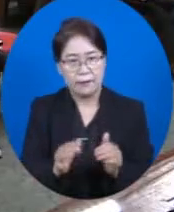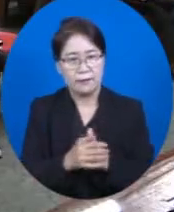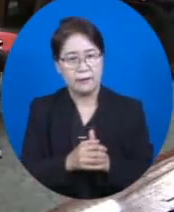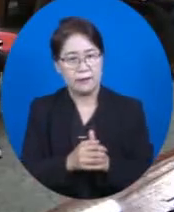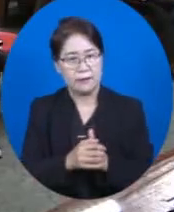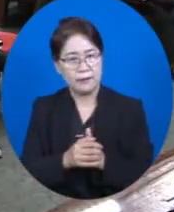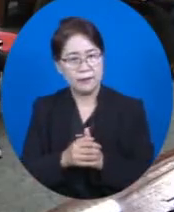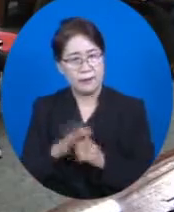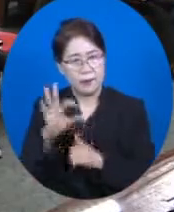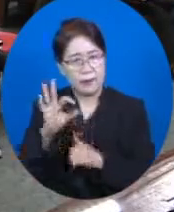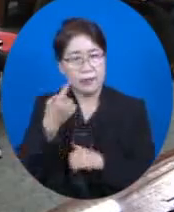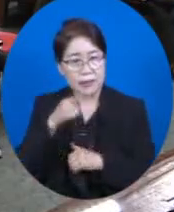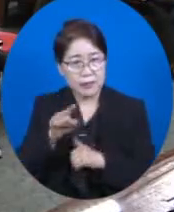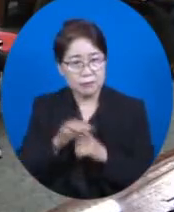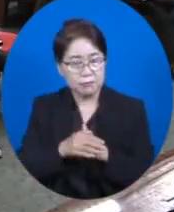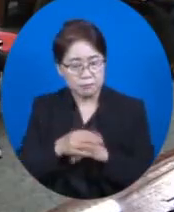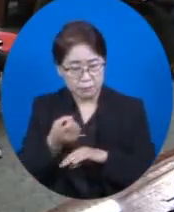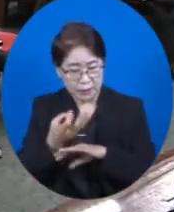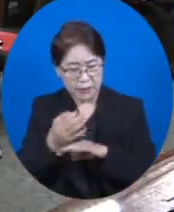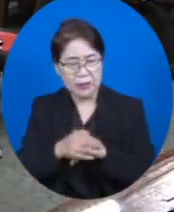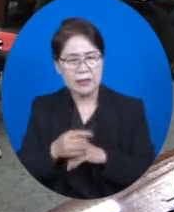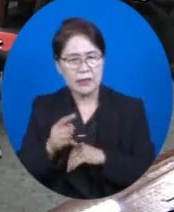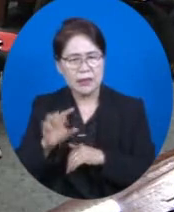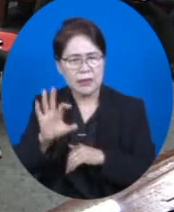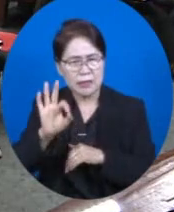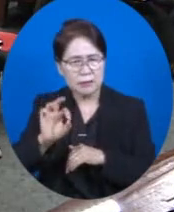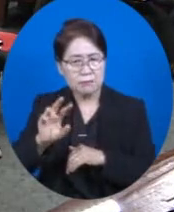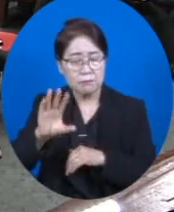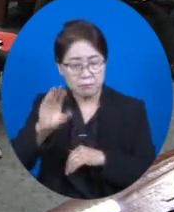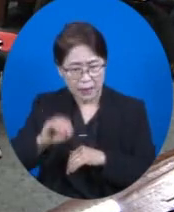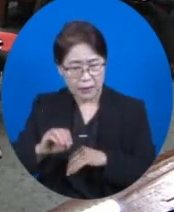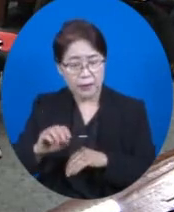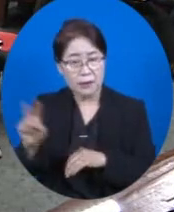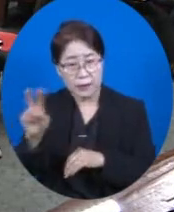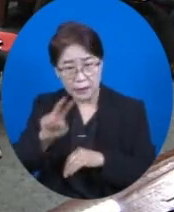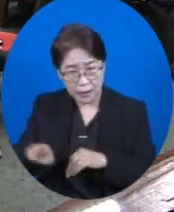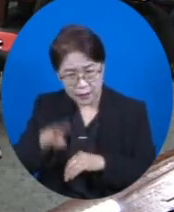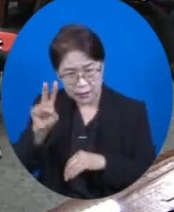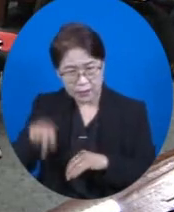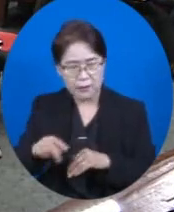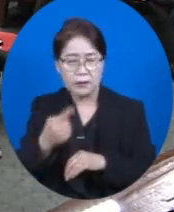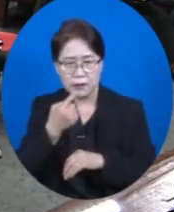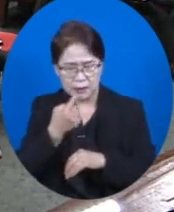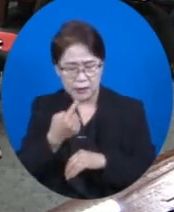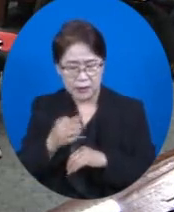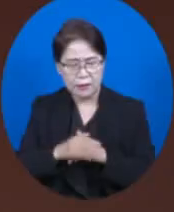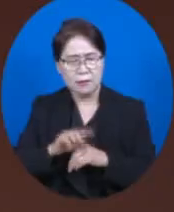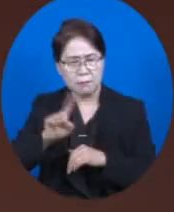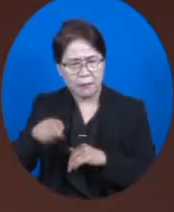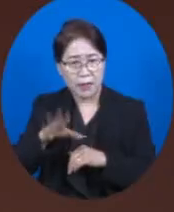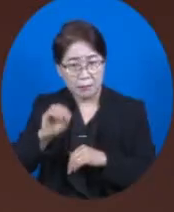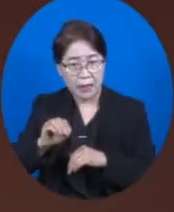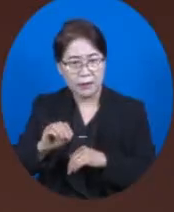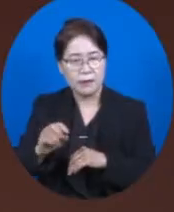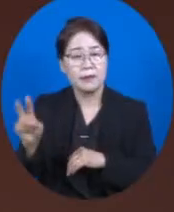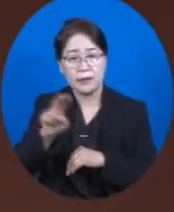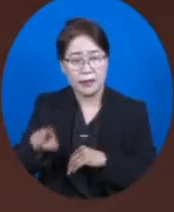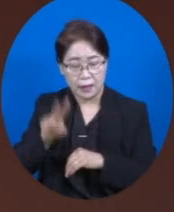금 10만 달란트를 준비했구요은 100만 달란트를 준비했어요 그것만이 아니죠